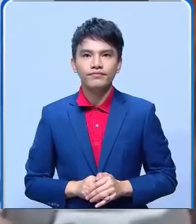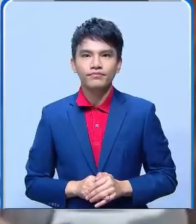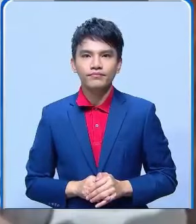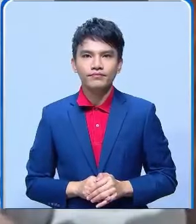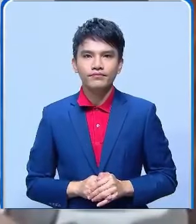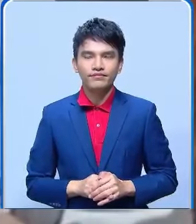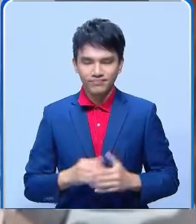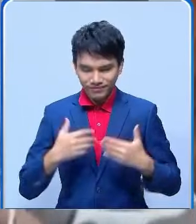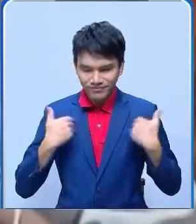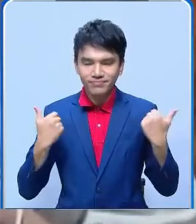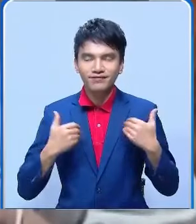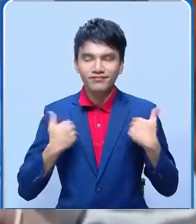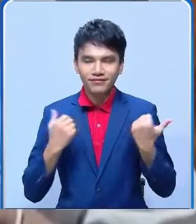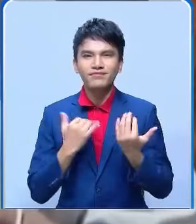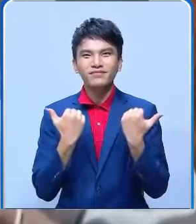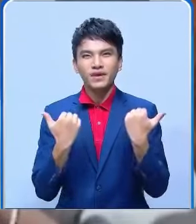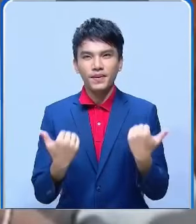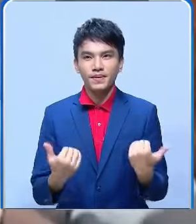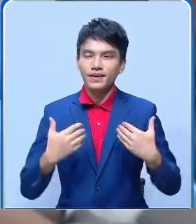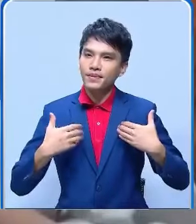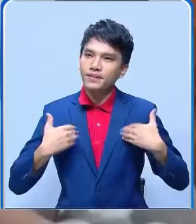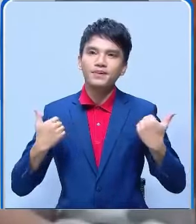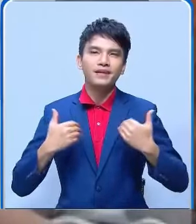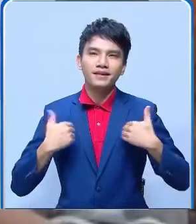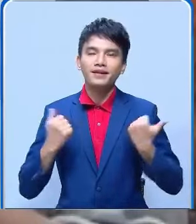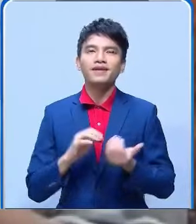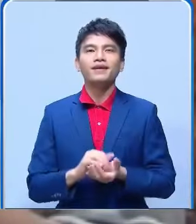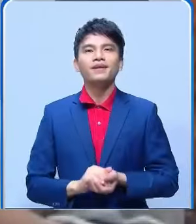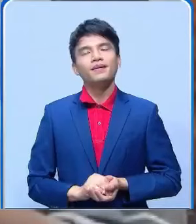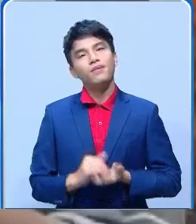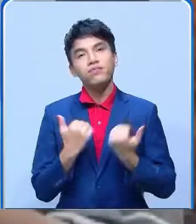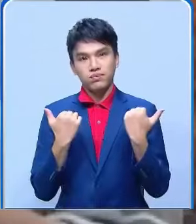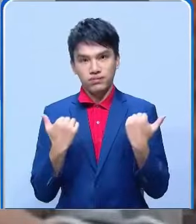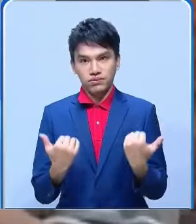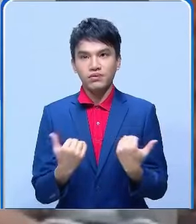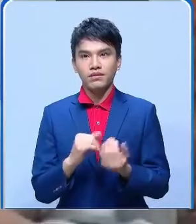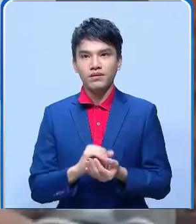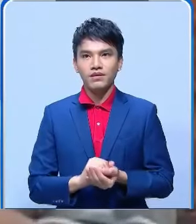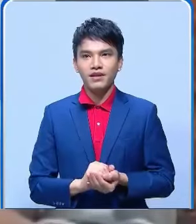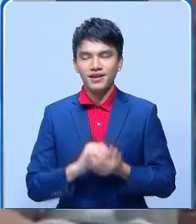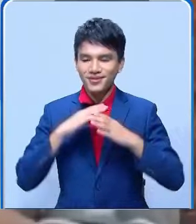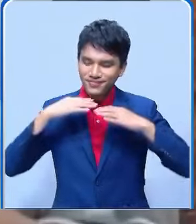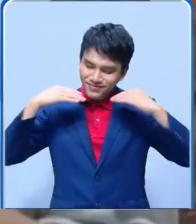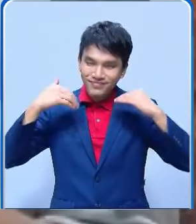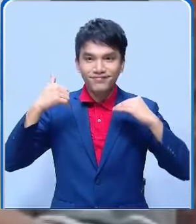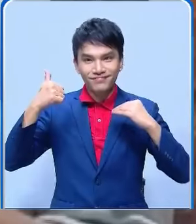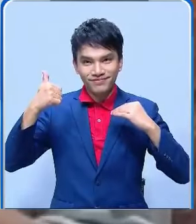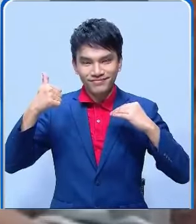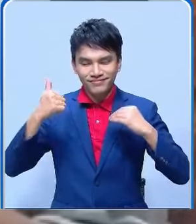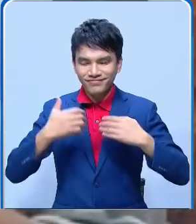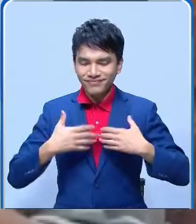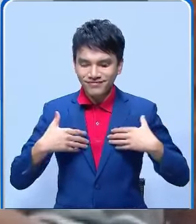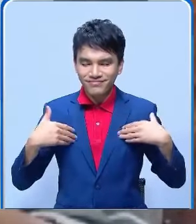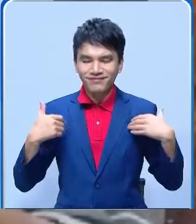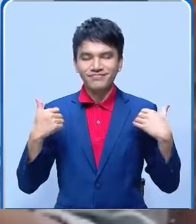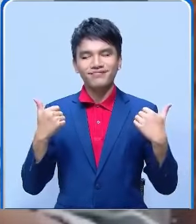แม่ ดีใจค่ะ ดีใจครับเป็นยังไงบ้างดีใจความดีใจในครั้งนี้นี่คือมันยิ้มได้เลยใช่ไหม ครับ ยิ้ม